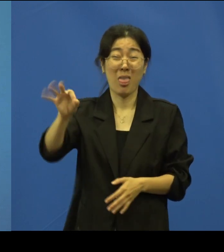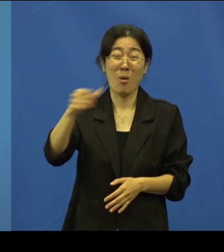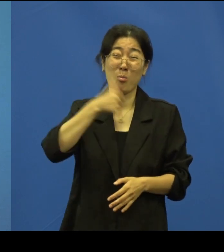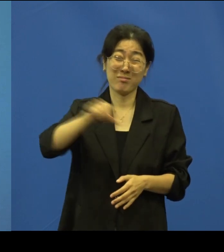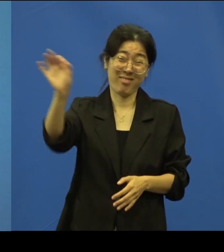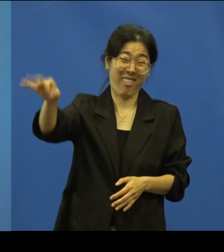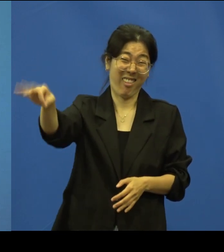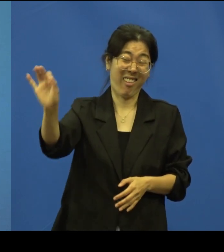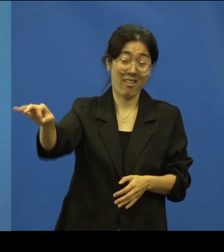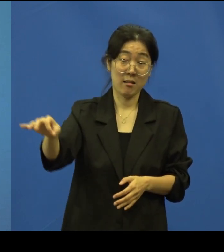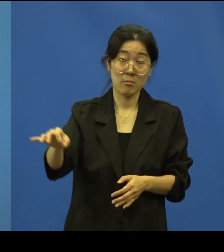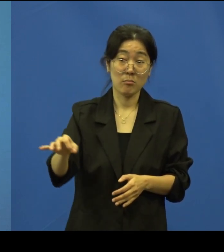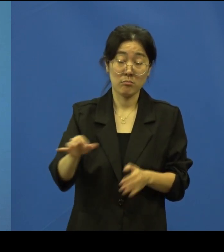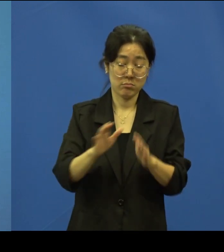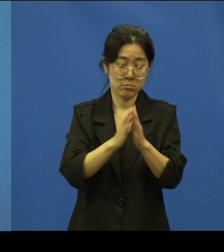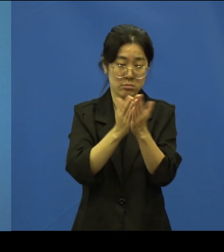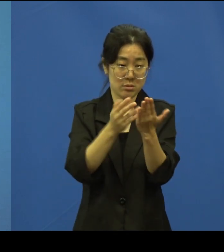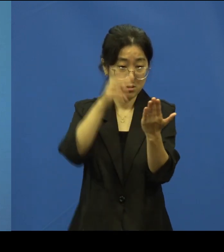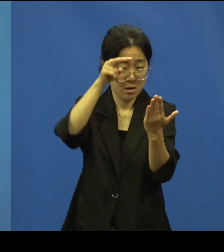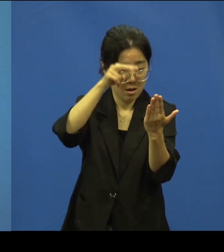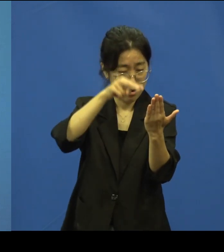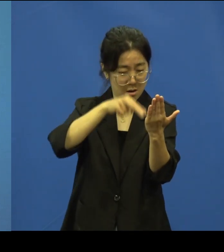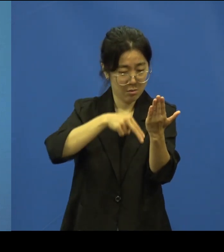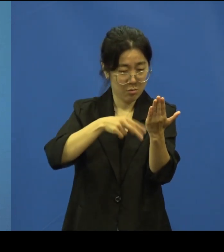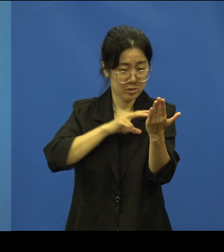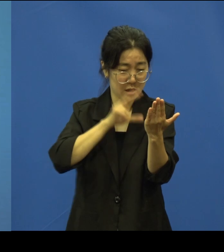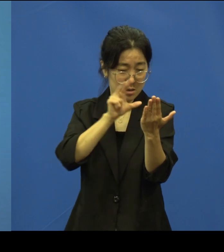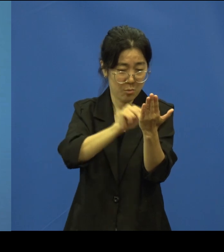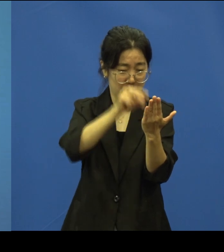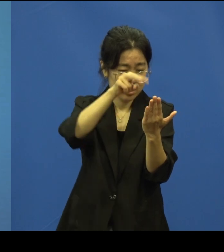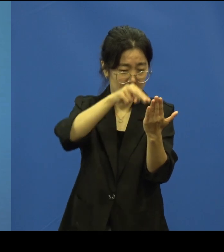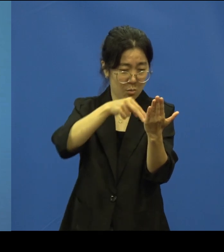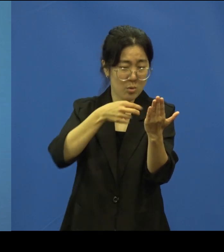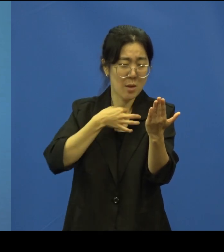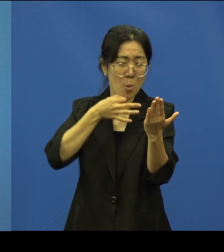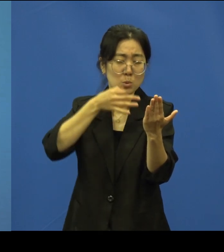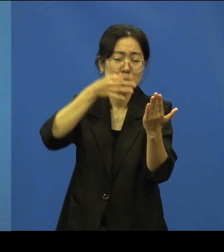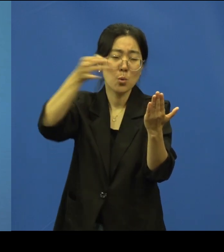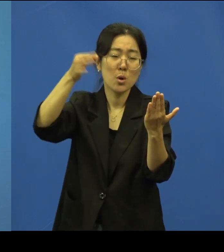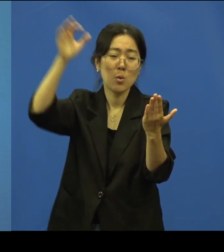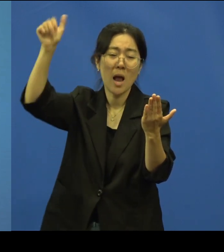그리고 그 5분을 내 목소리를 내서 하나님께 기도 제목